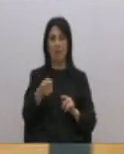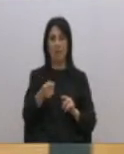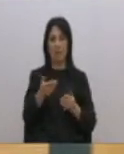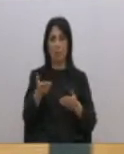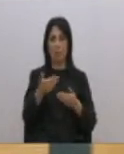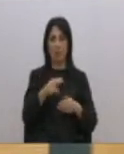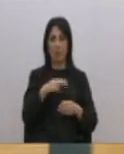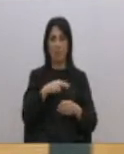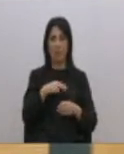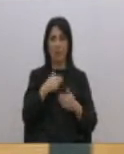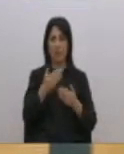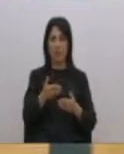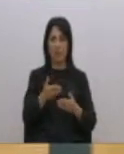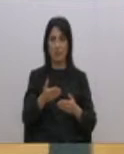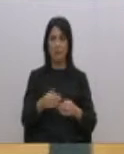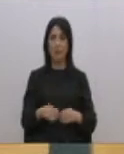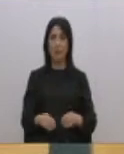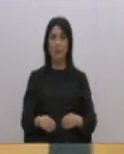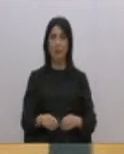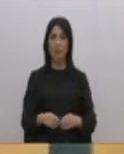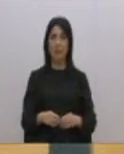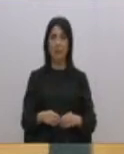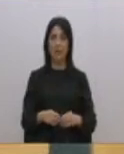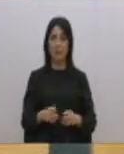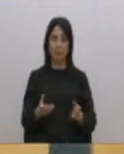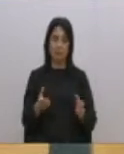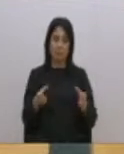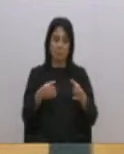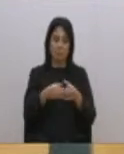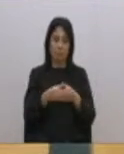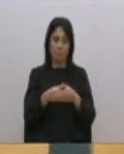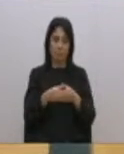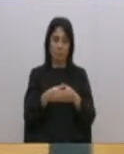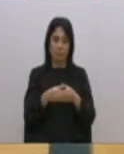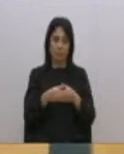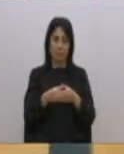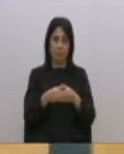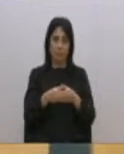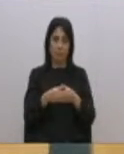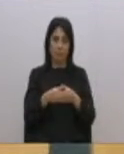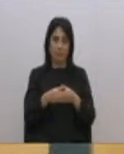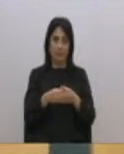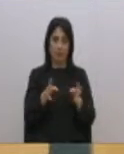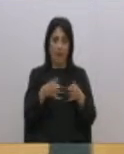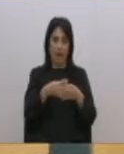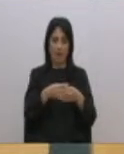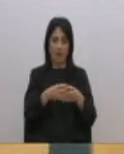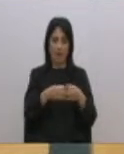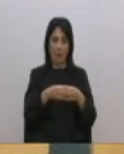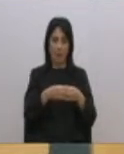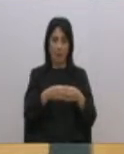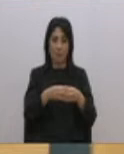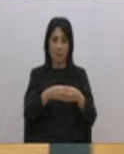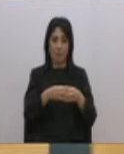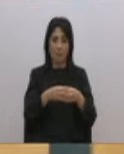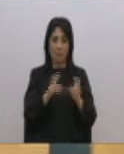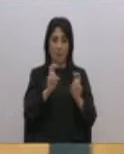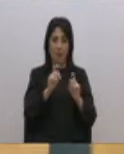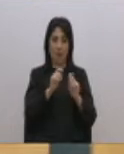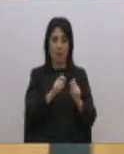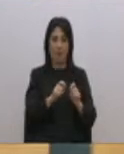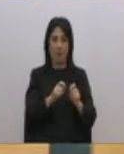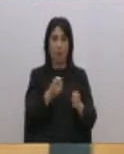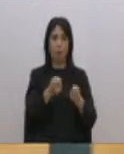მოწვევის პარლამენტისათვის. Შეკრას თქვა გარკვეული ასე თქვა ალიანსი და დაირქვას